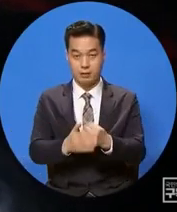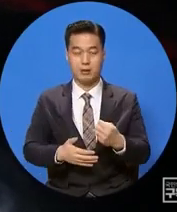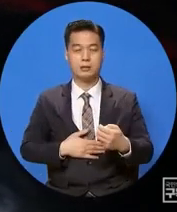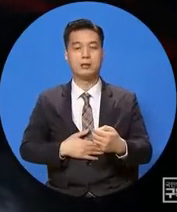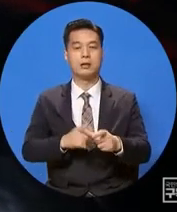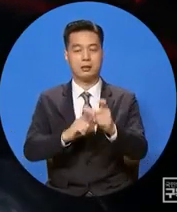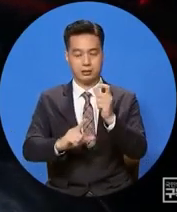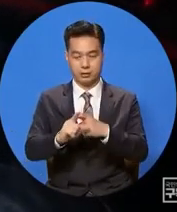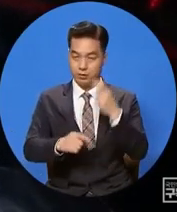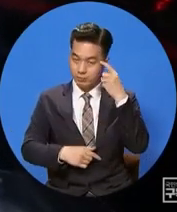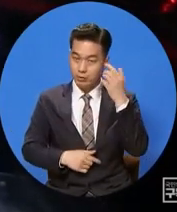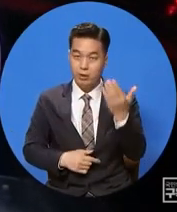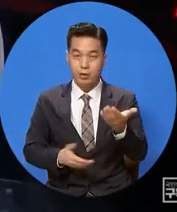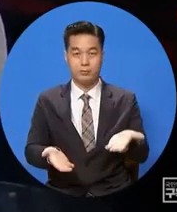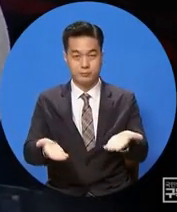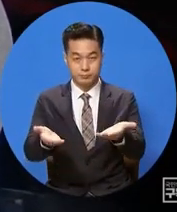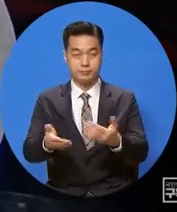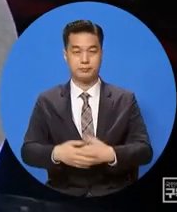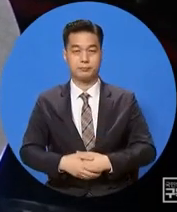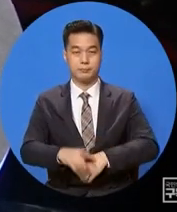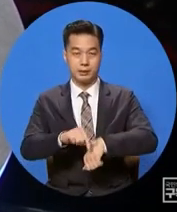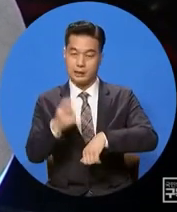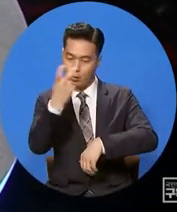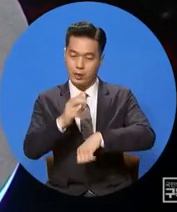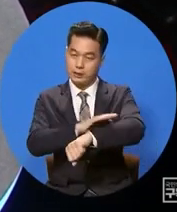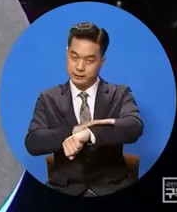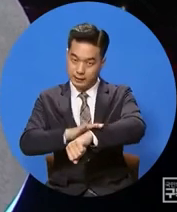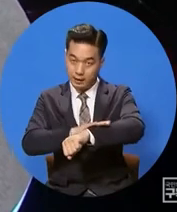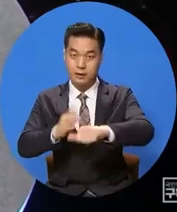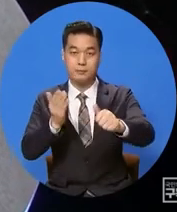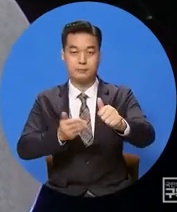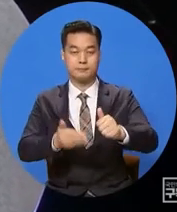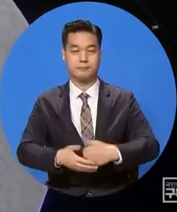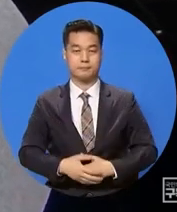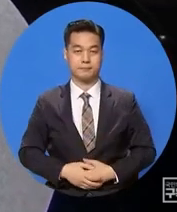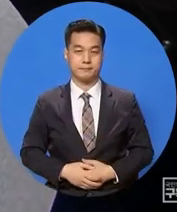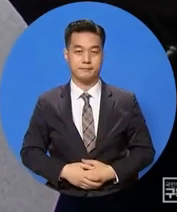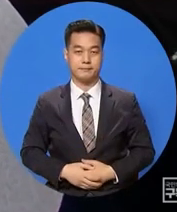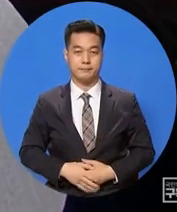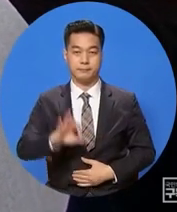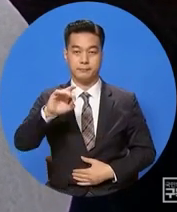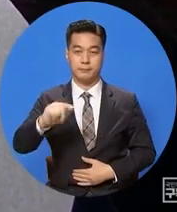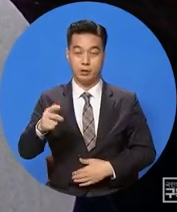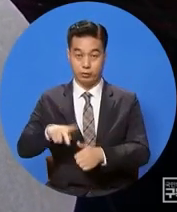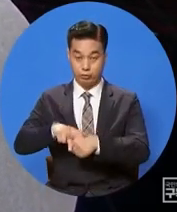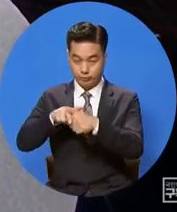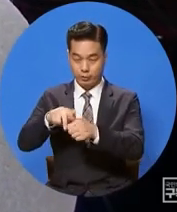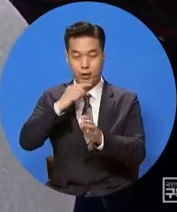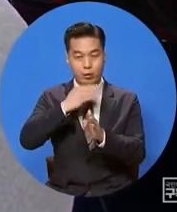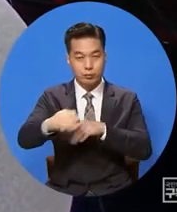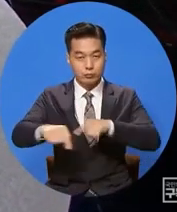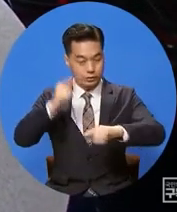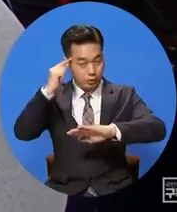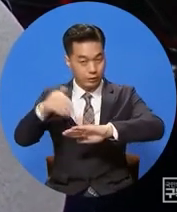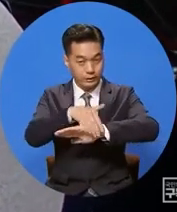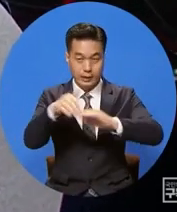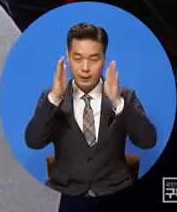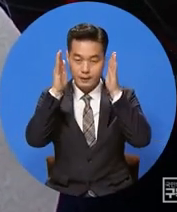분 좀 말씀을 믿겠습니다. 좀 많이 하십시오. 네. 네, 윤 후보는 네. 시간 관리를 좀 잘해 주셔야 될 것 같습니다. 윤 후보님 대북 정책의 네. 기조는